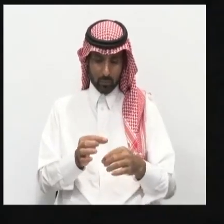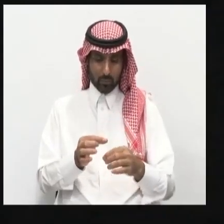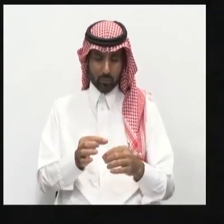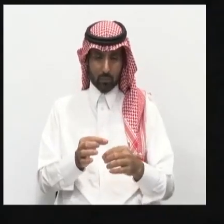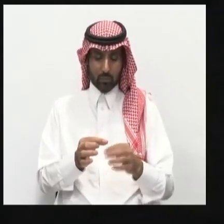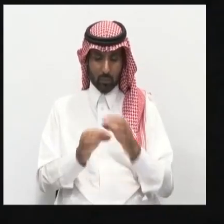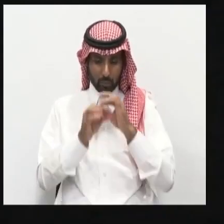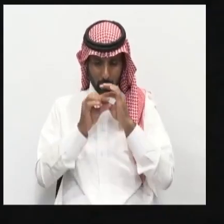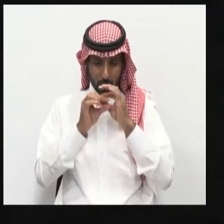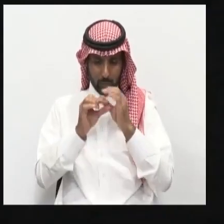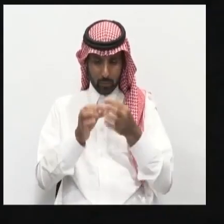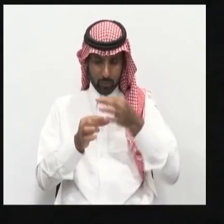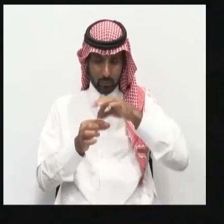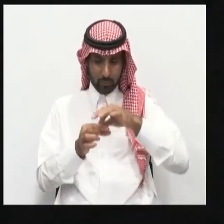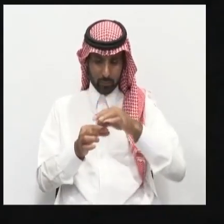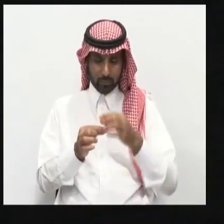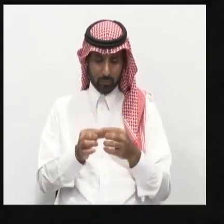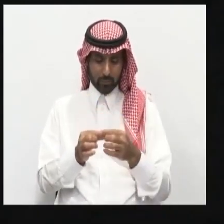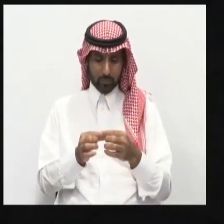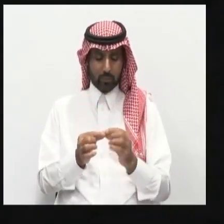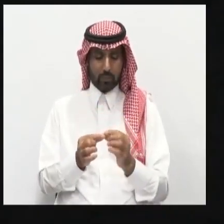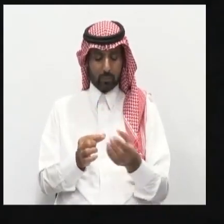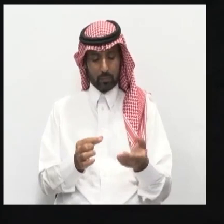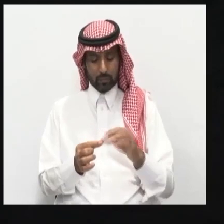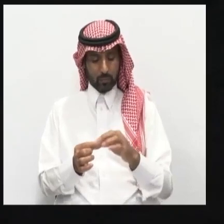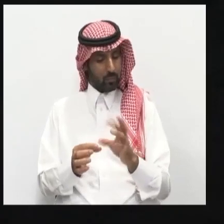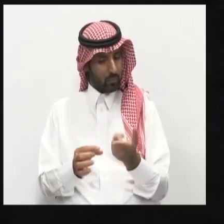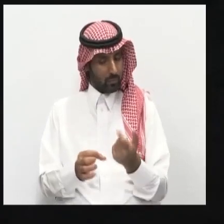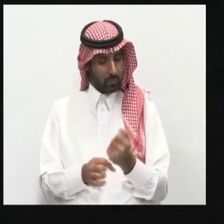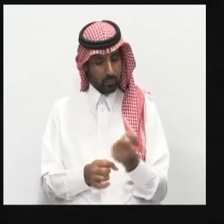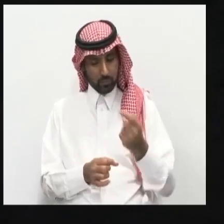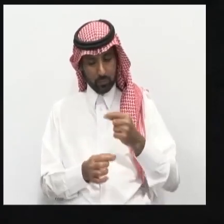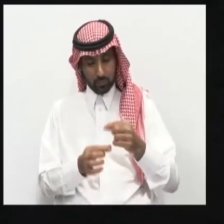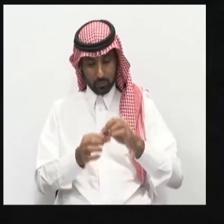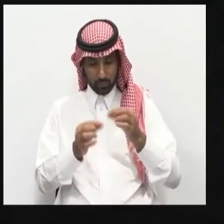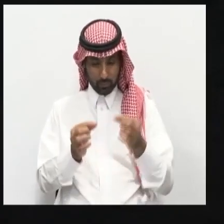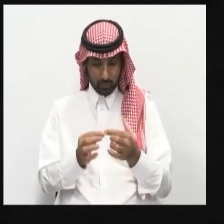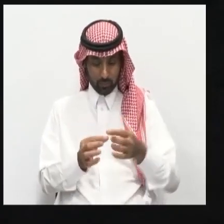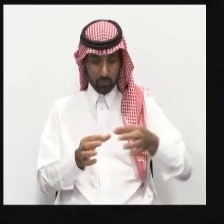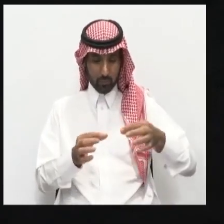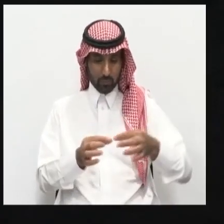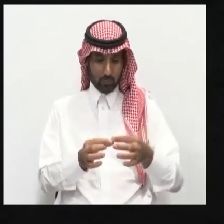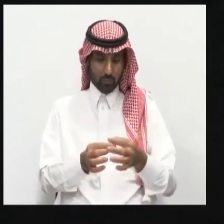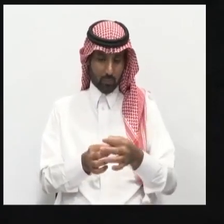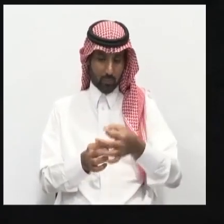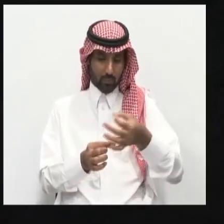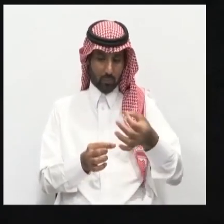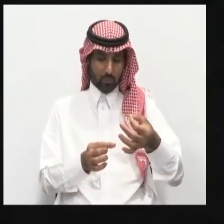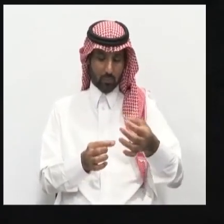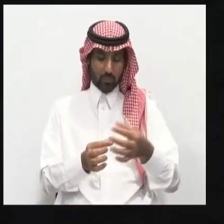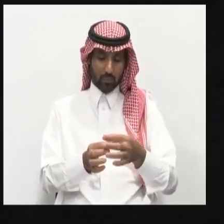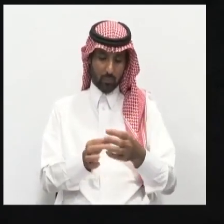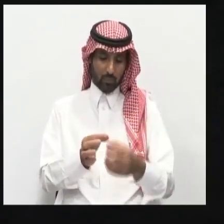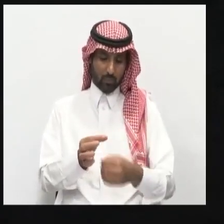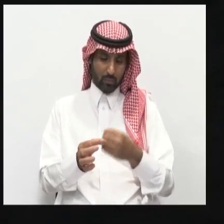بيكربونات الصوديوم جوات البالونه بعد ذلك ماذا نفعل نضع فوهه البالونه مع فوهه